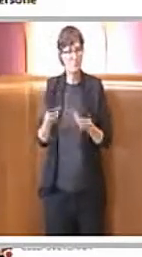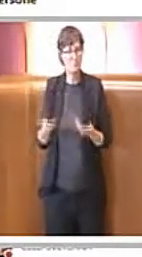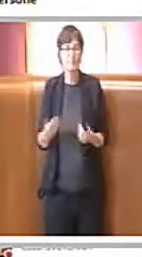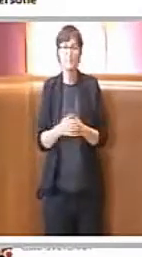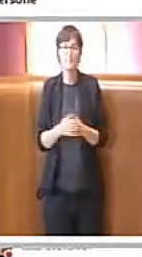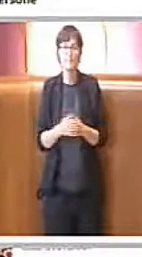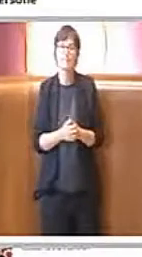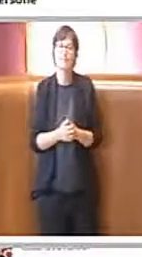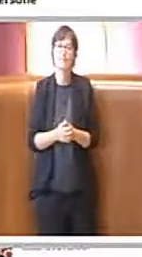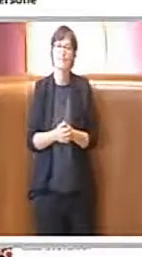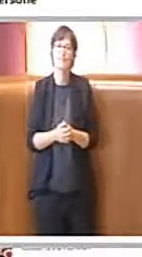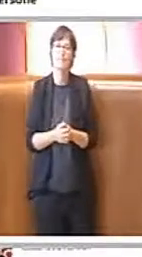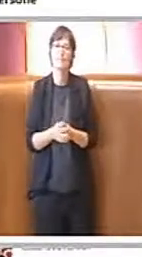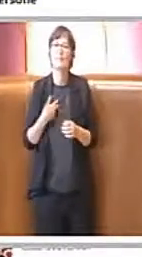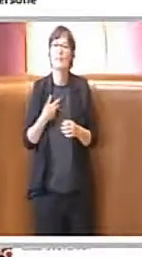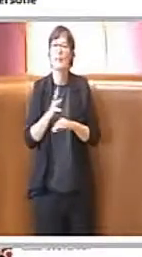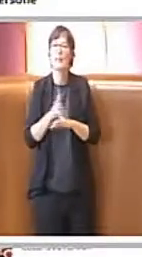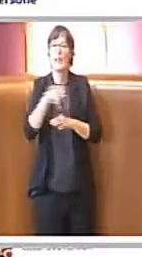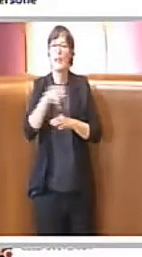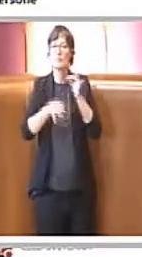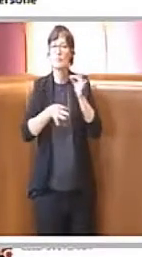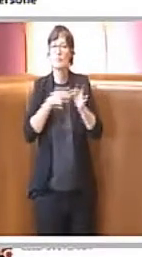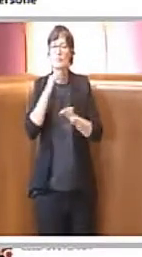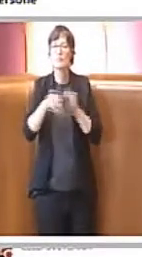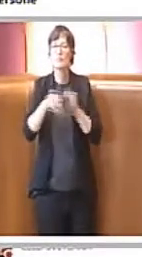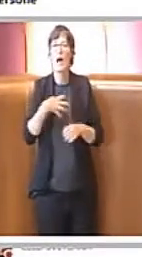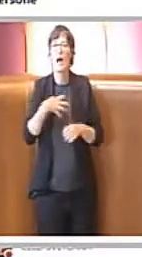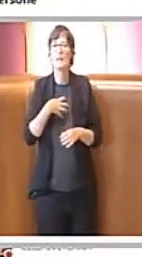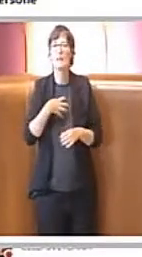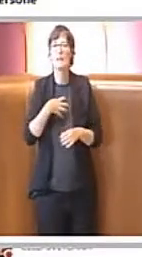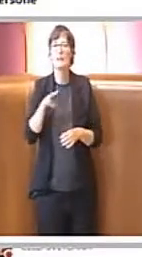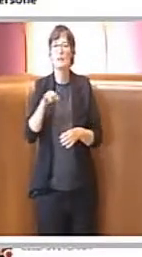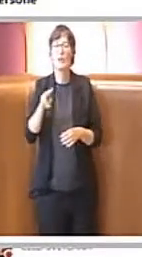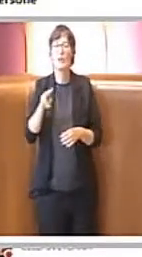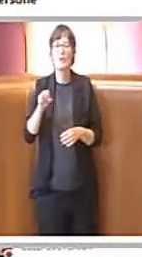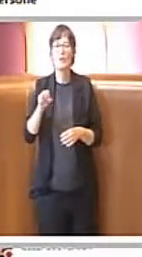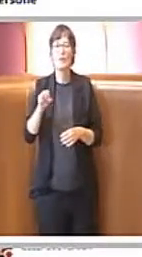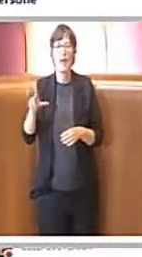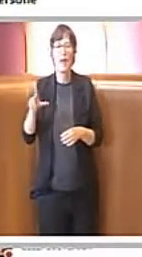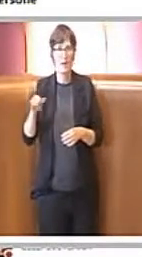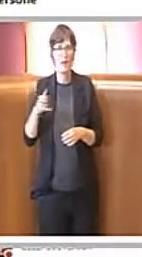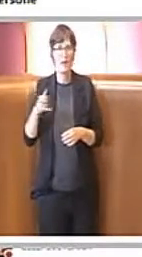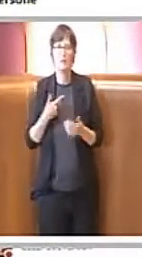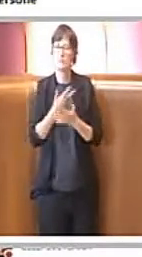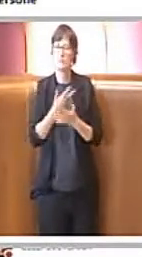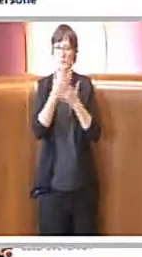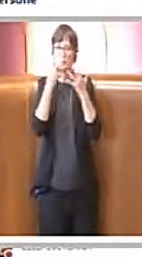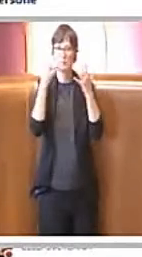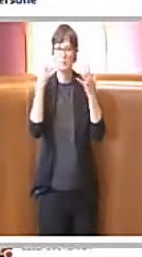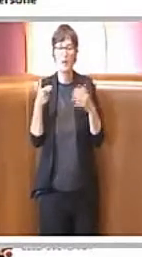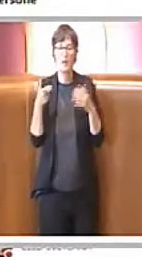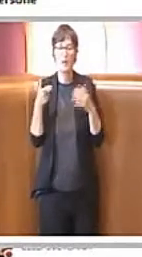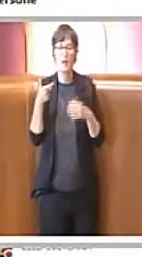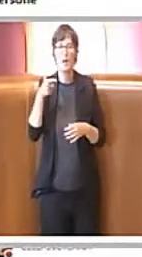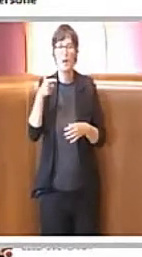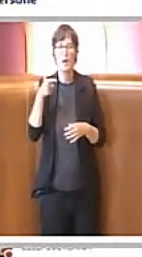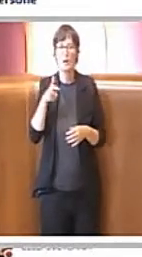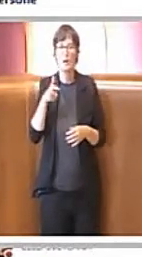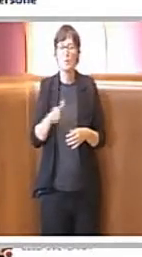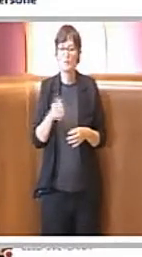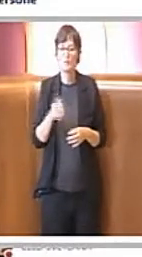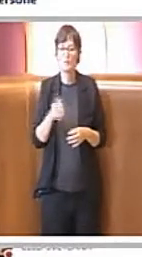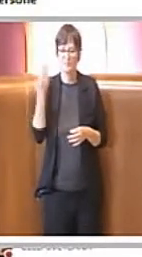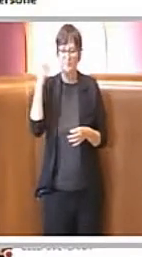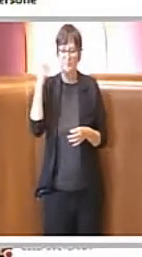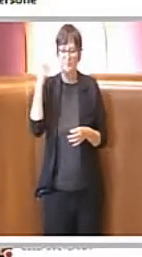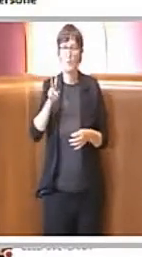L'intervento dell'assessore Viarelli è stato esaustivo perché appunto si va a perfezionare un procedimento amministrativo partito da